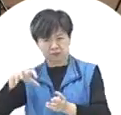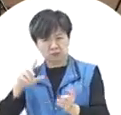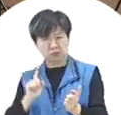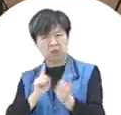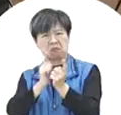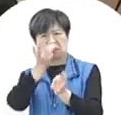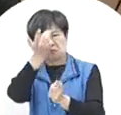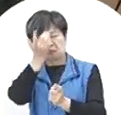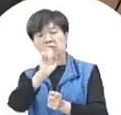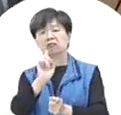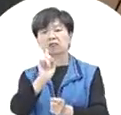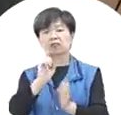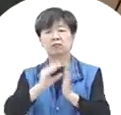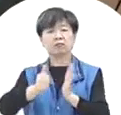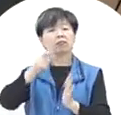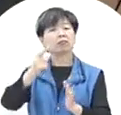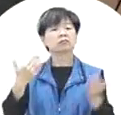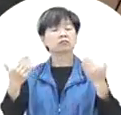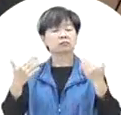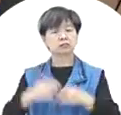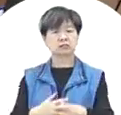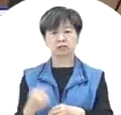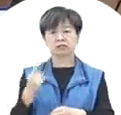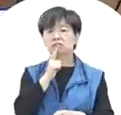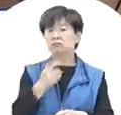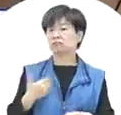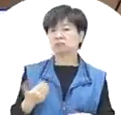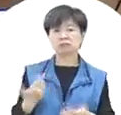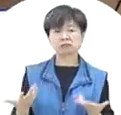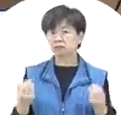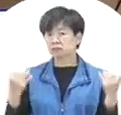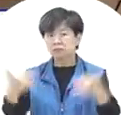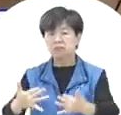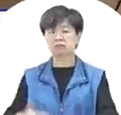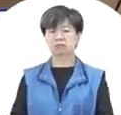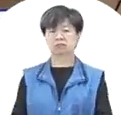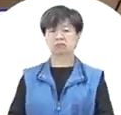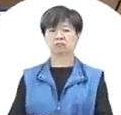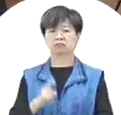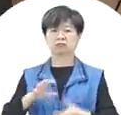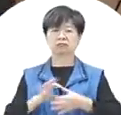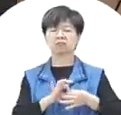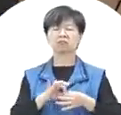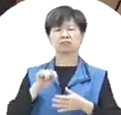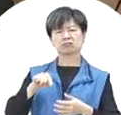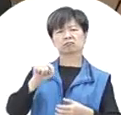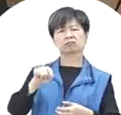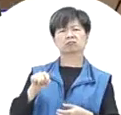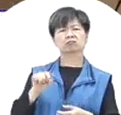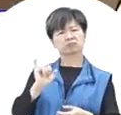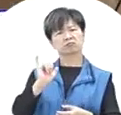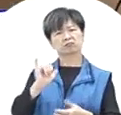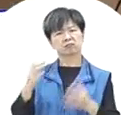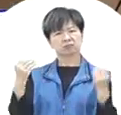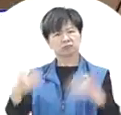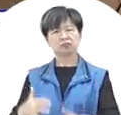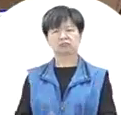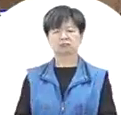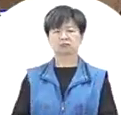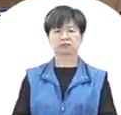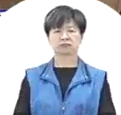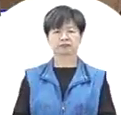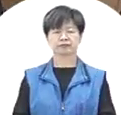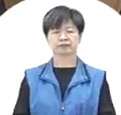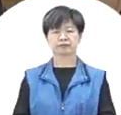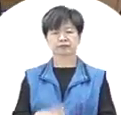了吗？ 知道啊，知道。 知道什么？那你昨天为什么说不知道？没有问题。 您关心的都没有问题啊， 都没有问题。 对啊，对啊， 好， 都没问题